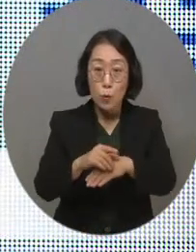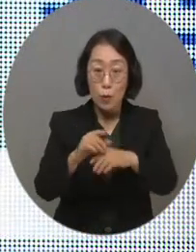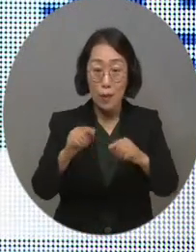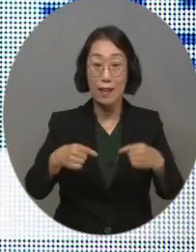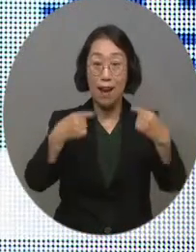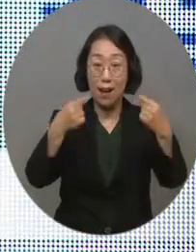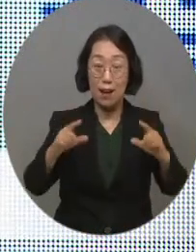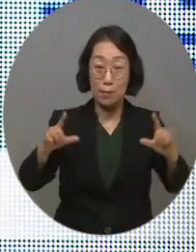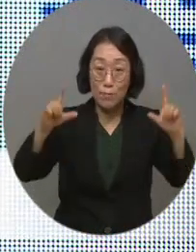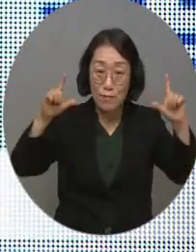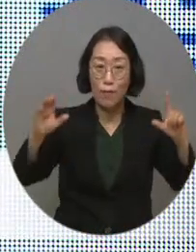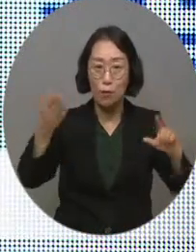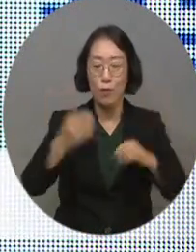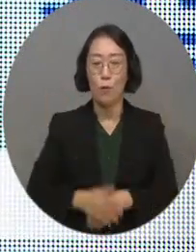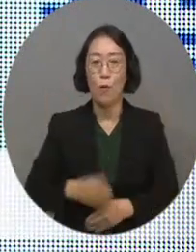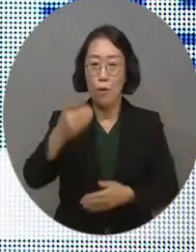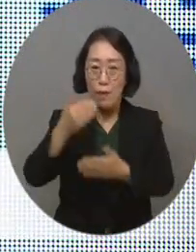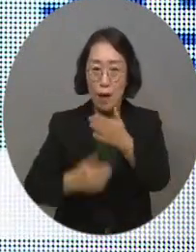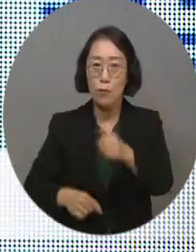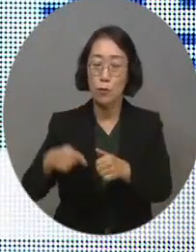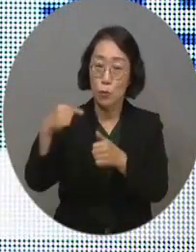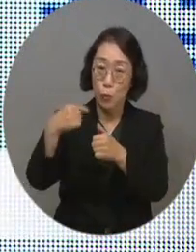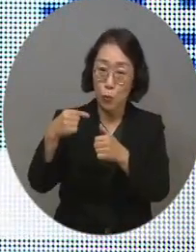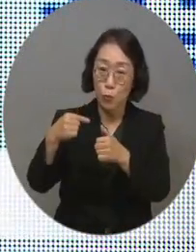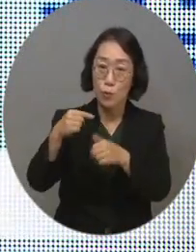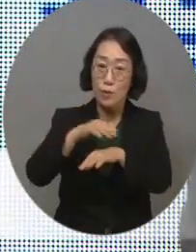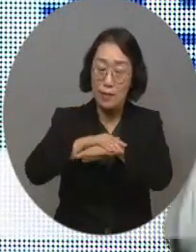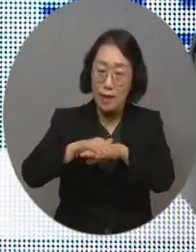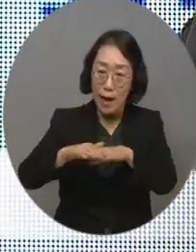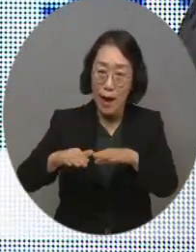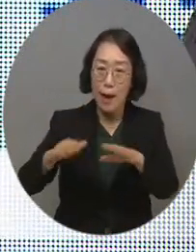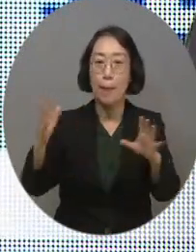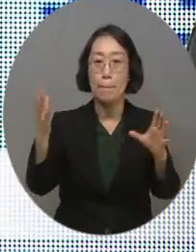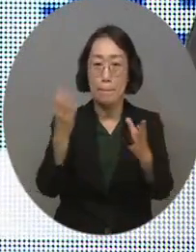해보고 남은 교육도 잘